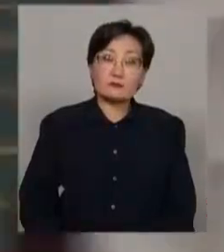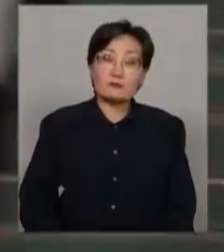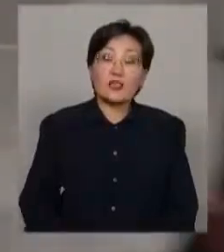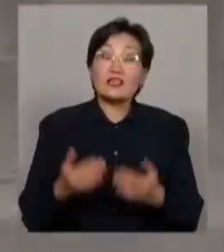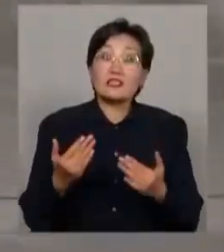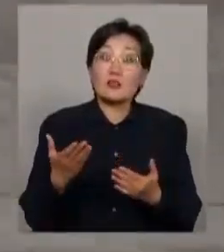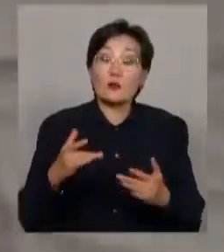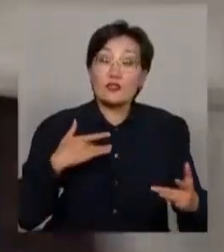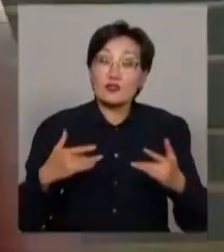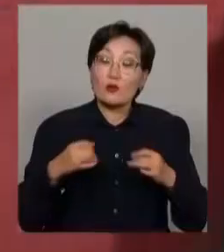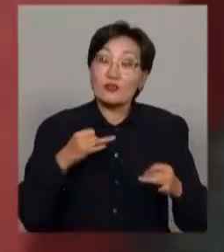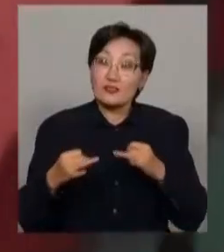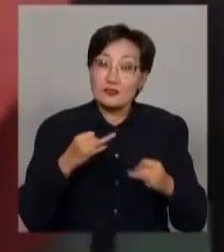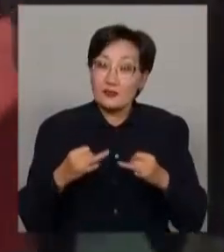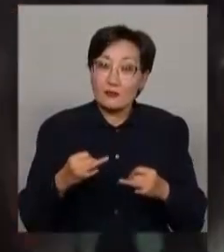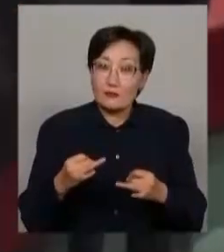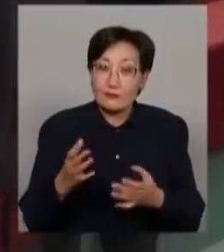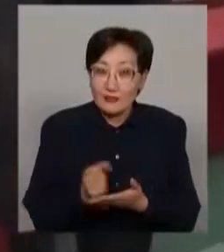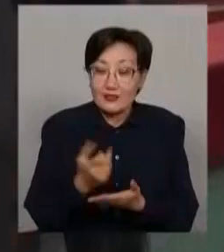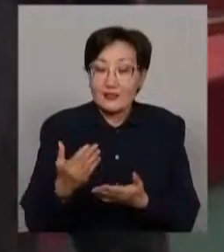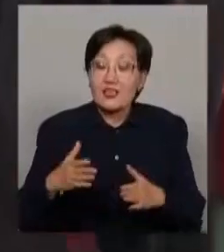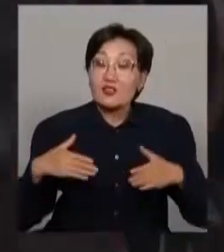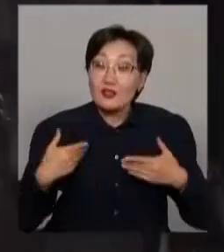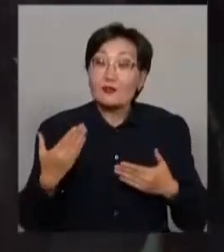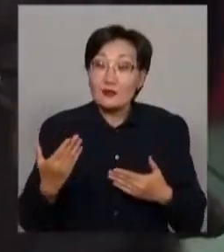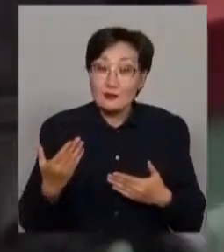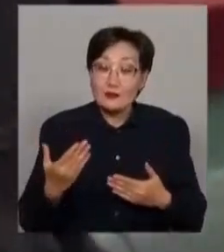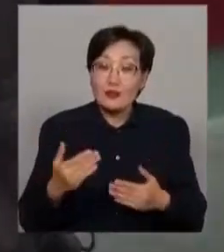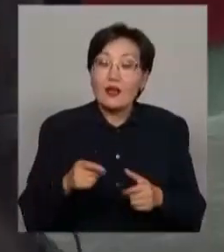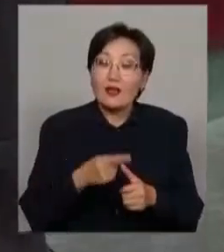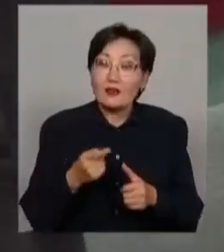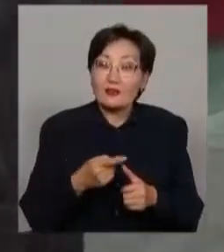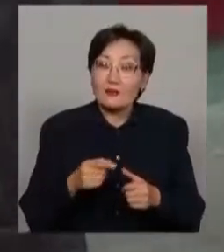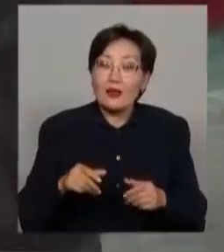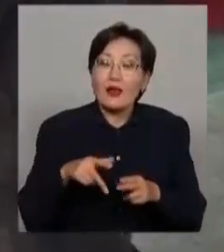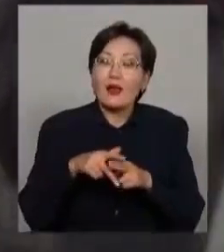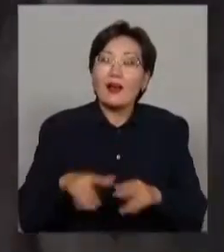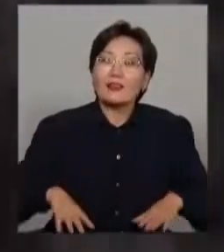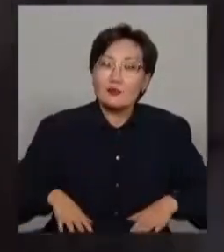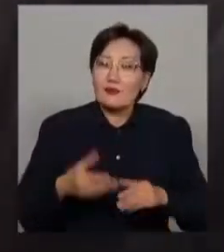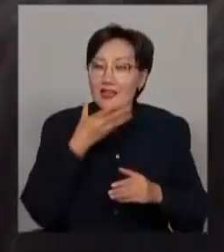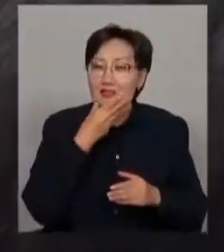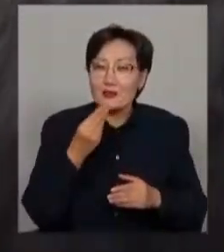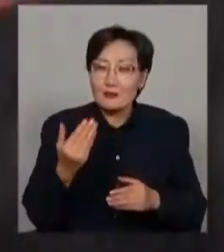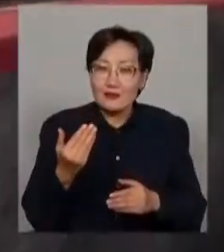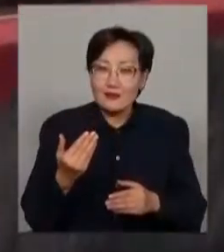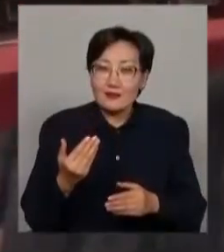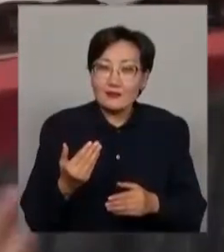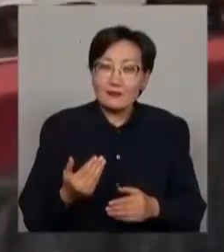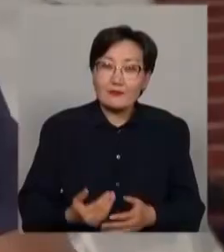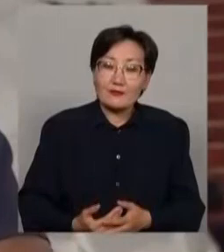Қазір әртіспен сұхбаттасудың реті келіп тұр. Аға, сәлеметсіз бе? Атыңыз әдемі екен? Иә, атым. Атым аты